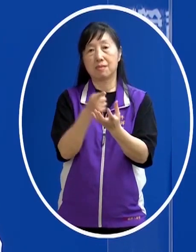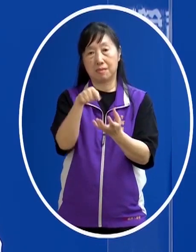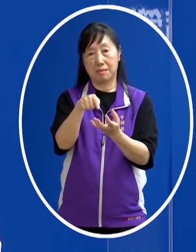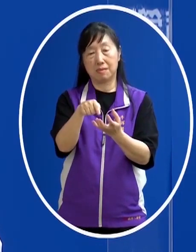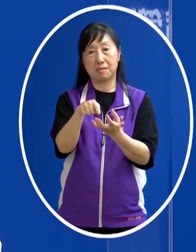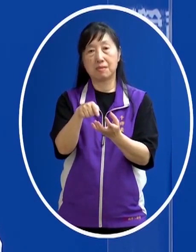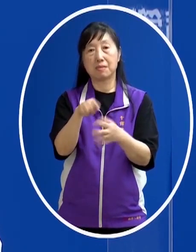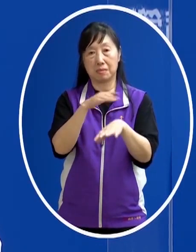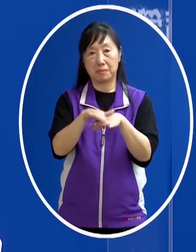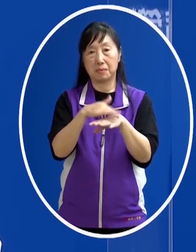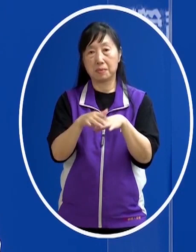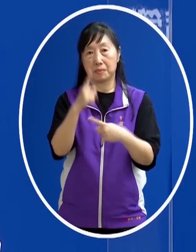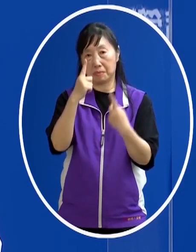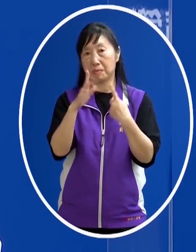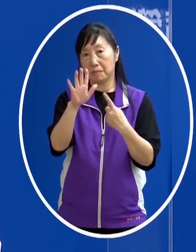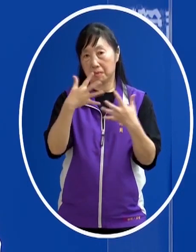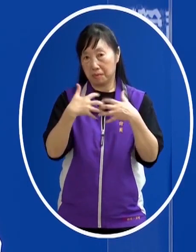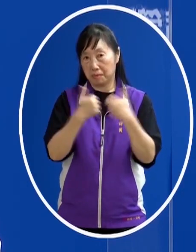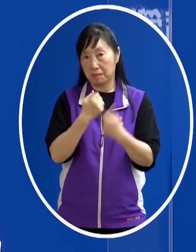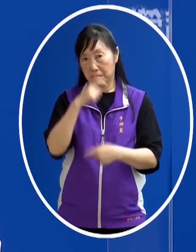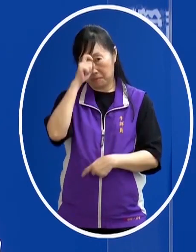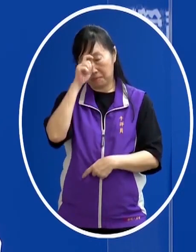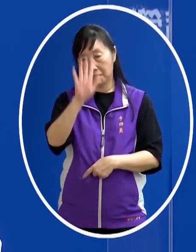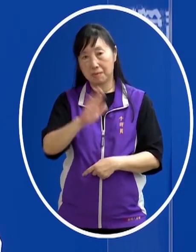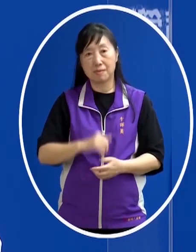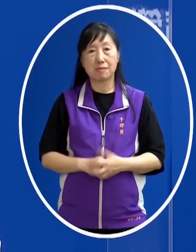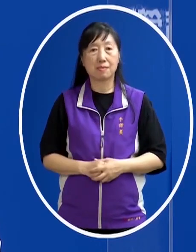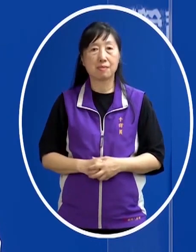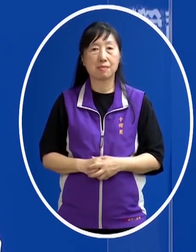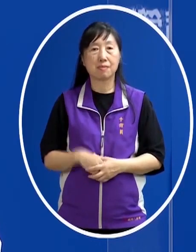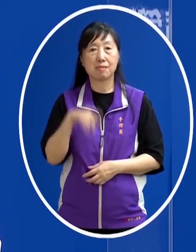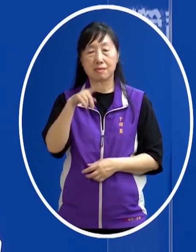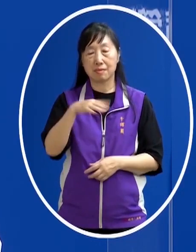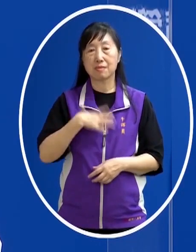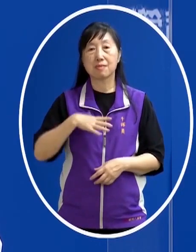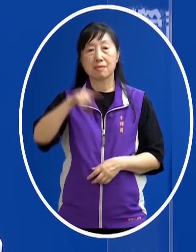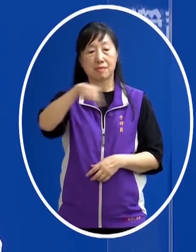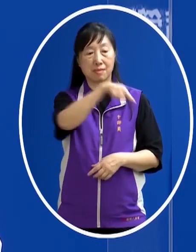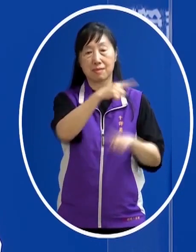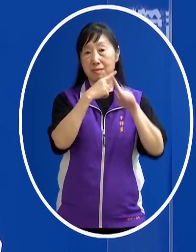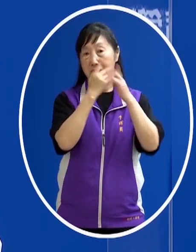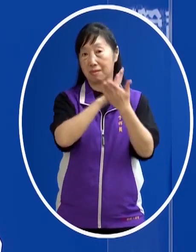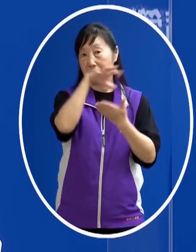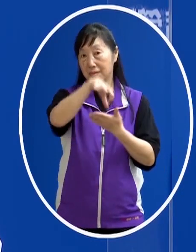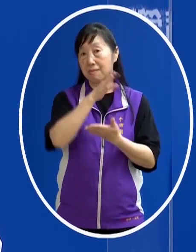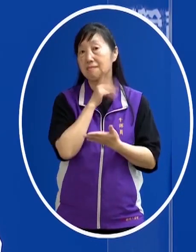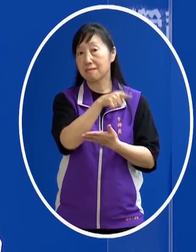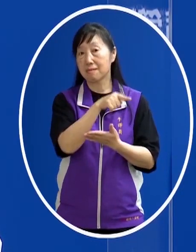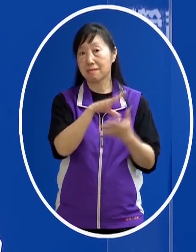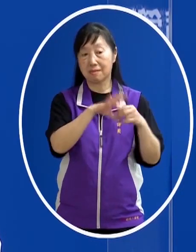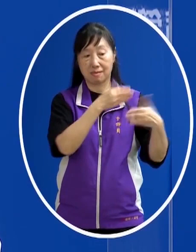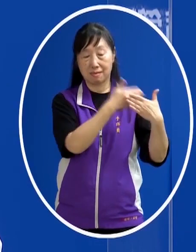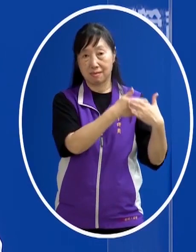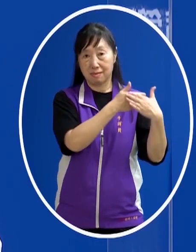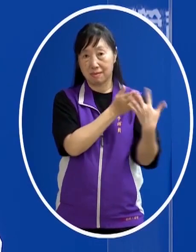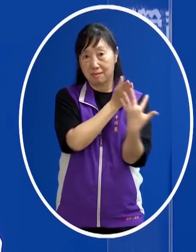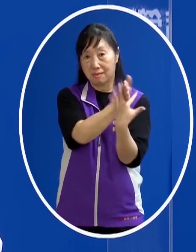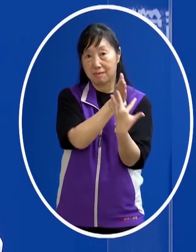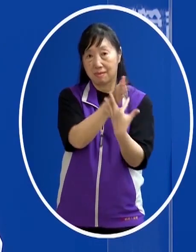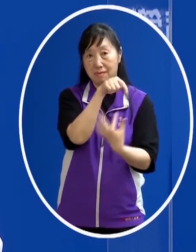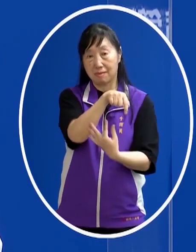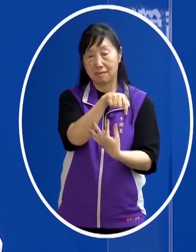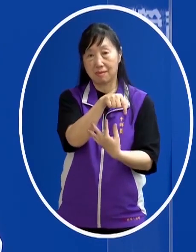是会越来越大。那我们也知道世界卫生组织的秘书处在受到中国干预的那个背